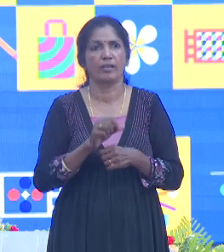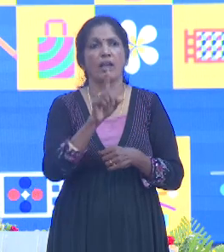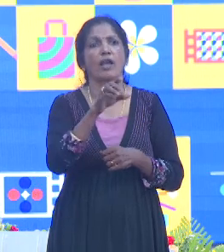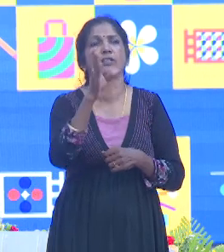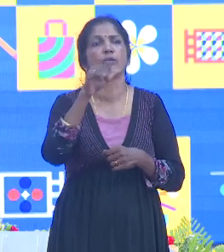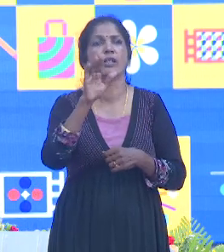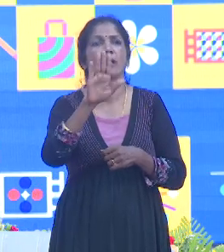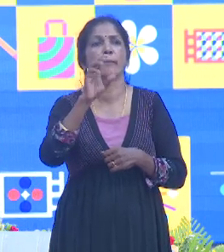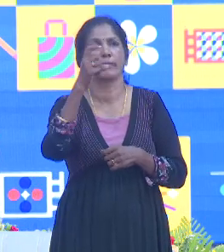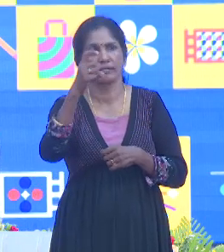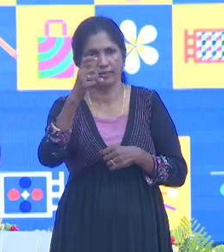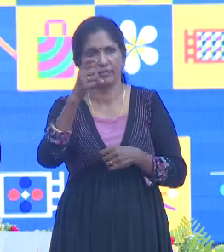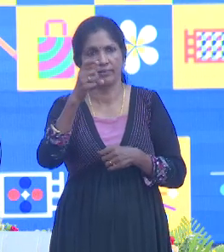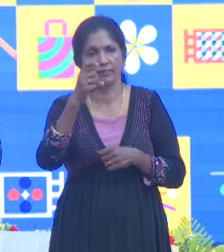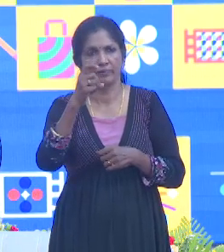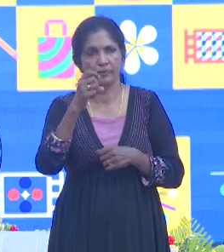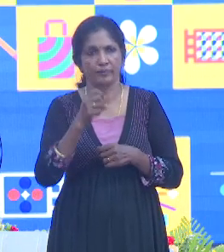1957